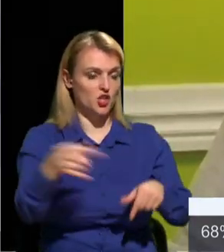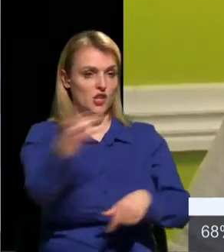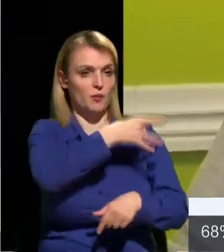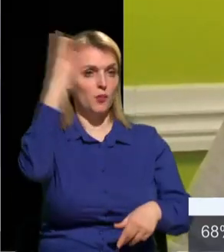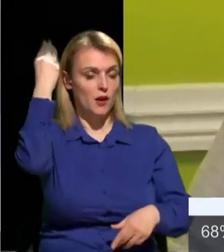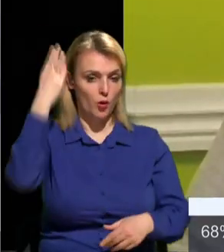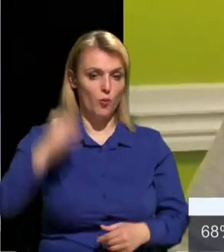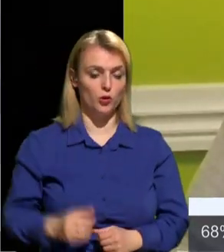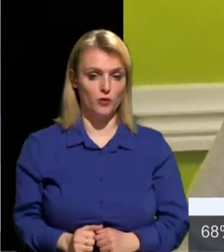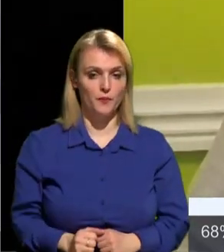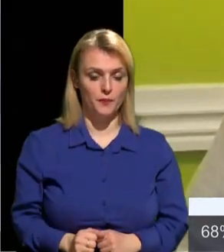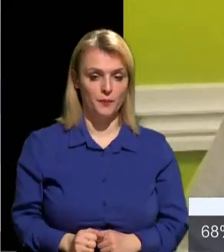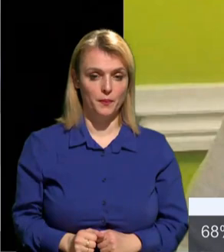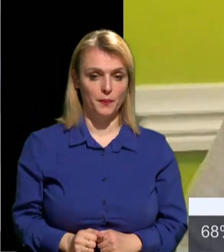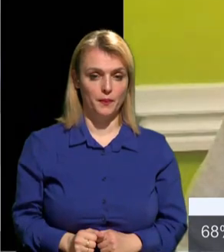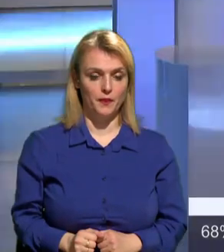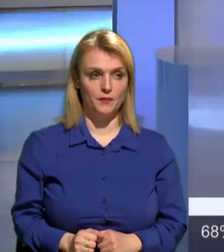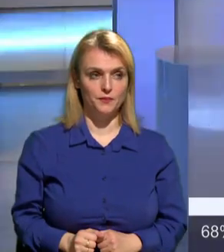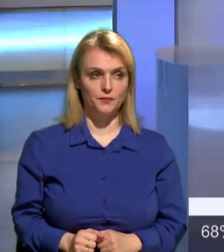două ori mai mic decât ar trebui să fie.